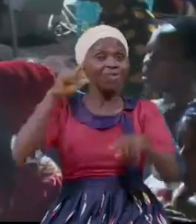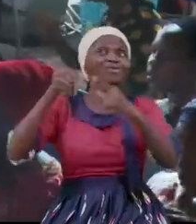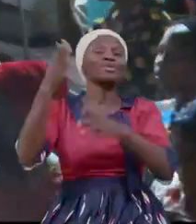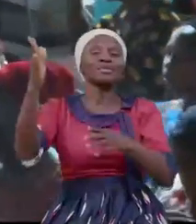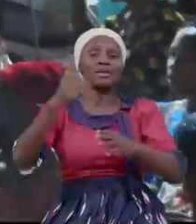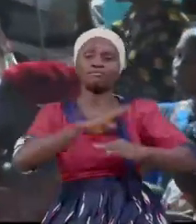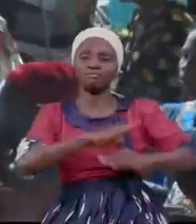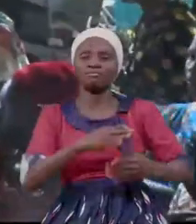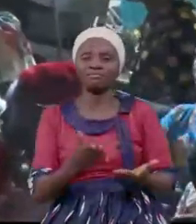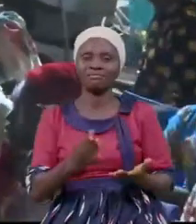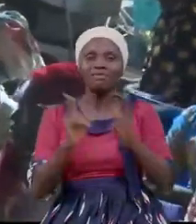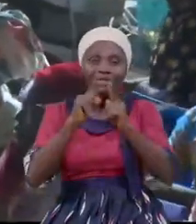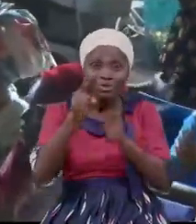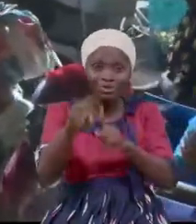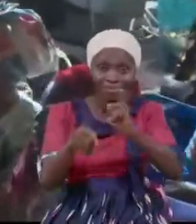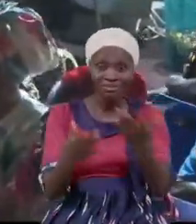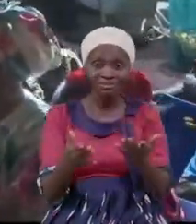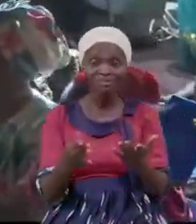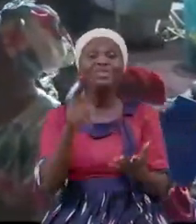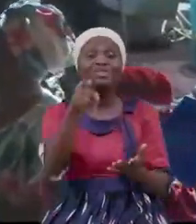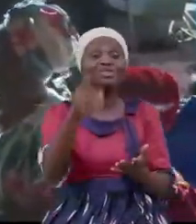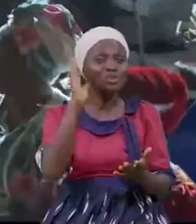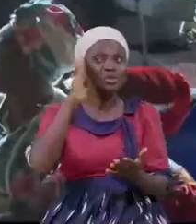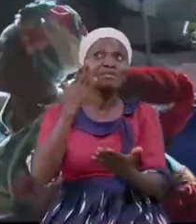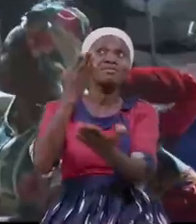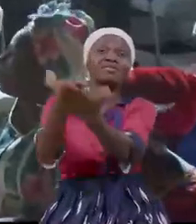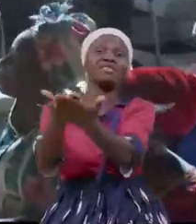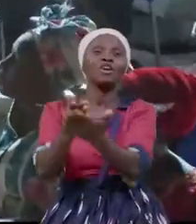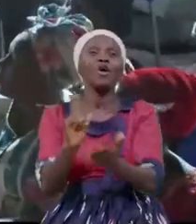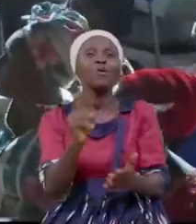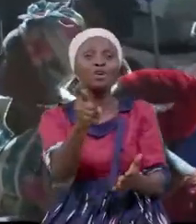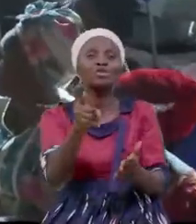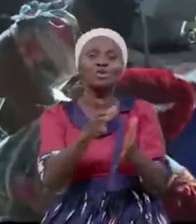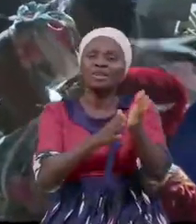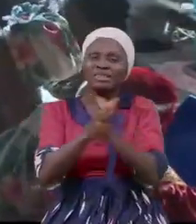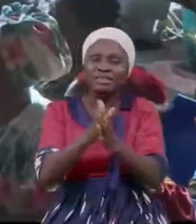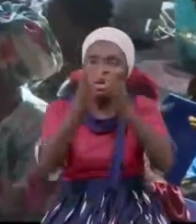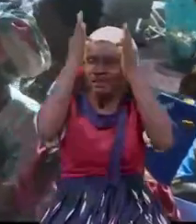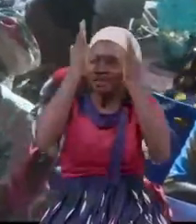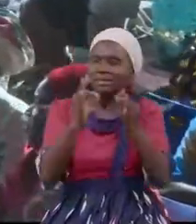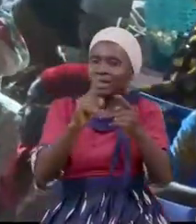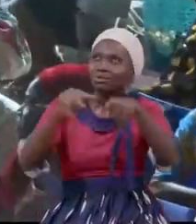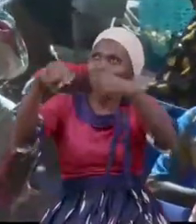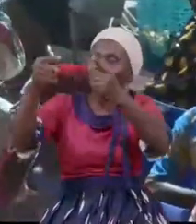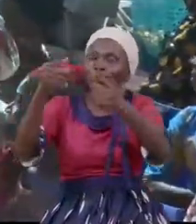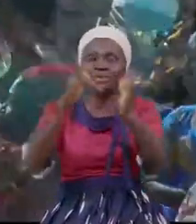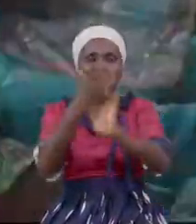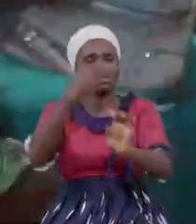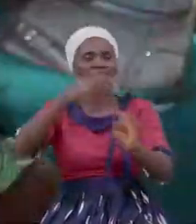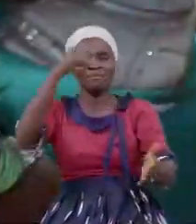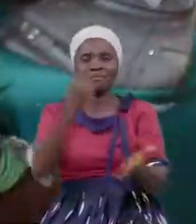quelqu'une là-bas tu atteindras là où tu décides aller là tu as déterminé